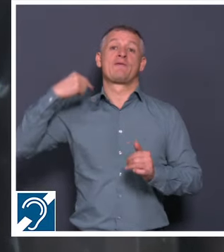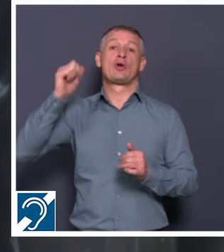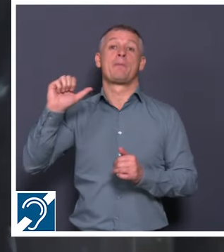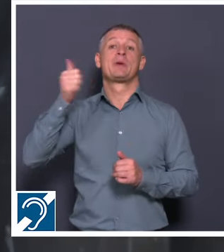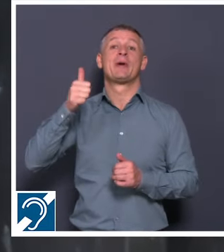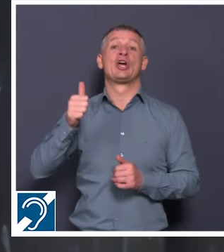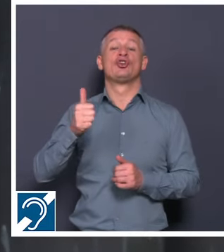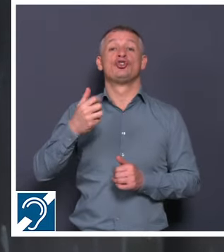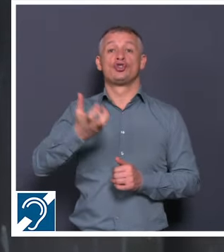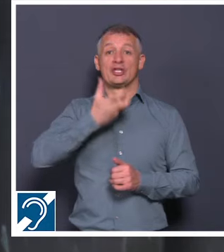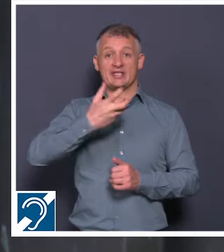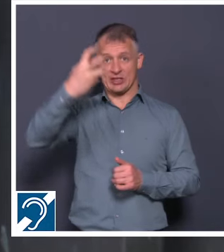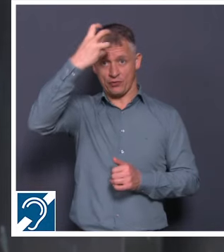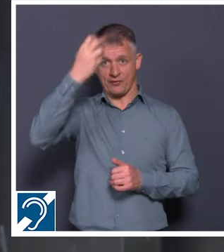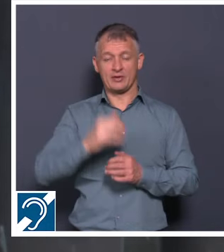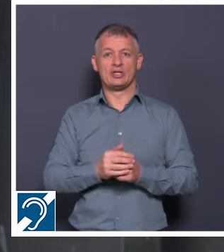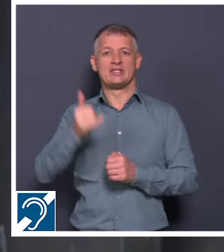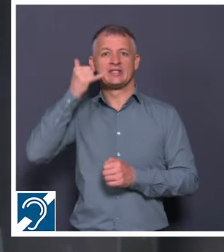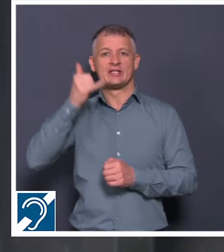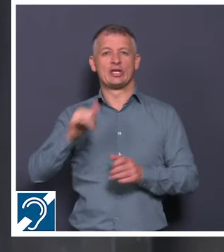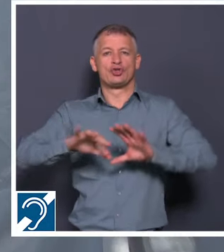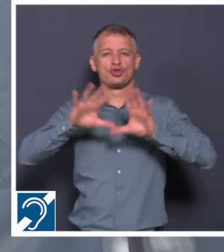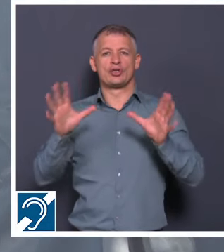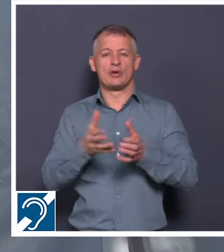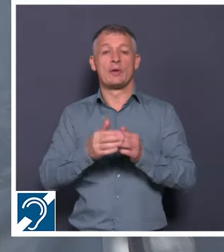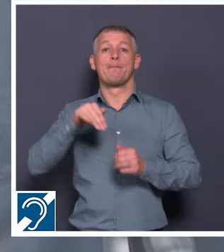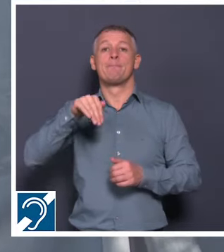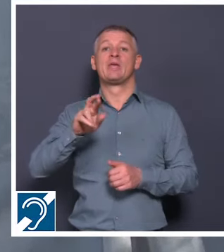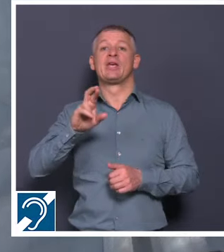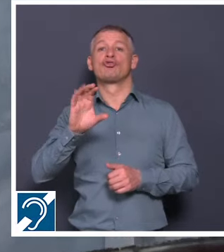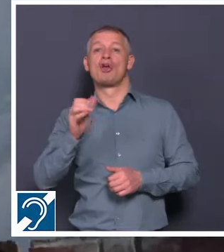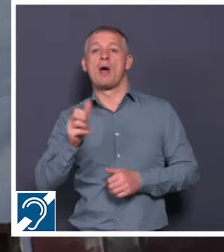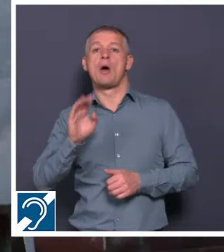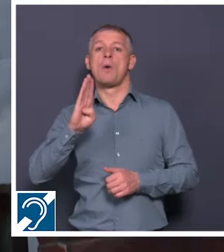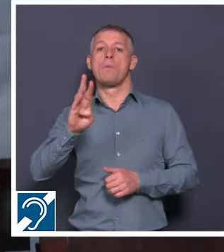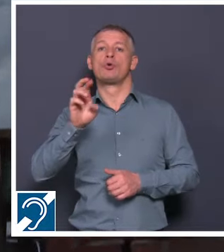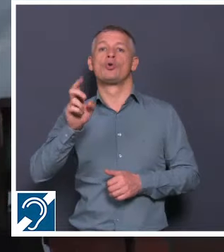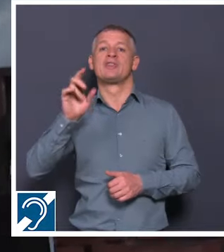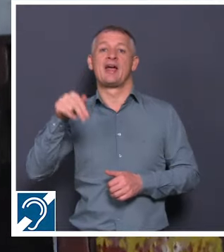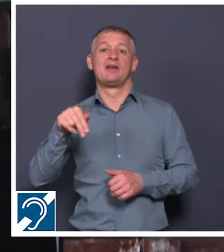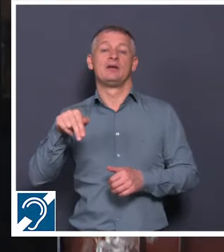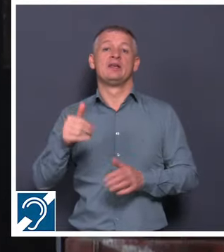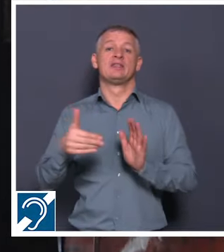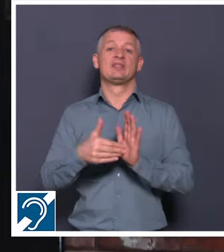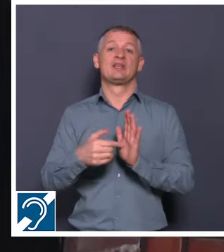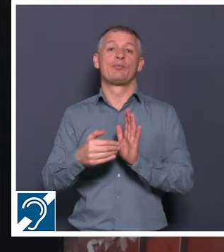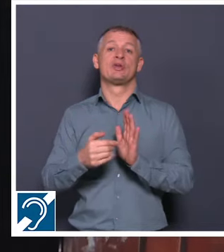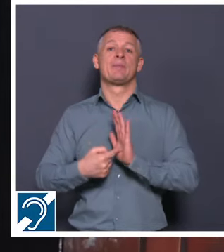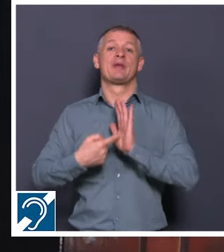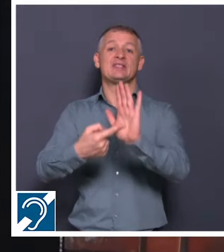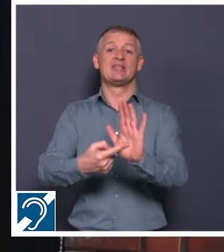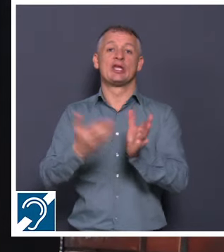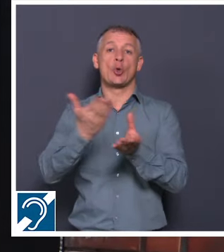de guvern, secretarul general al guvernului Mircea Abrudean să prezinte un document care practic să stea la